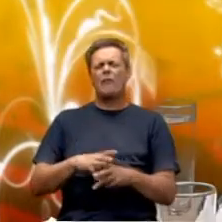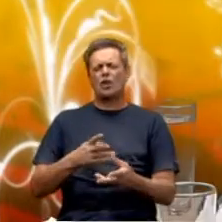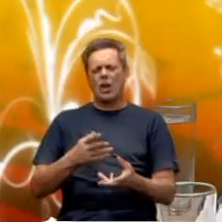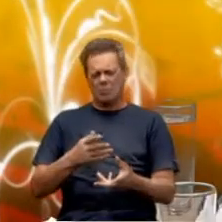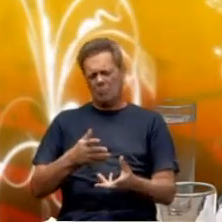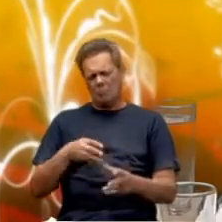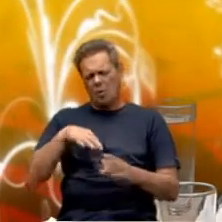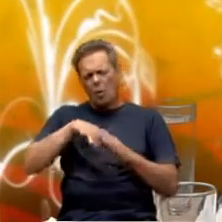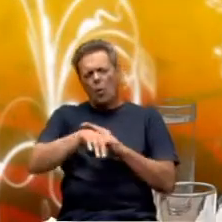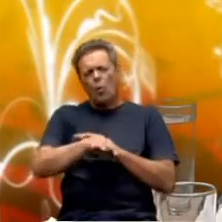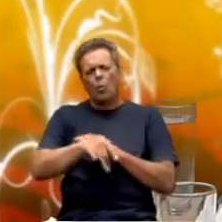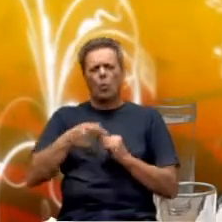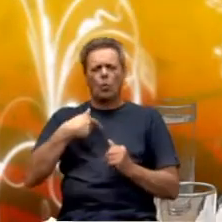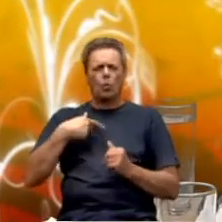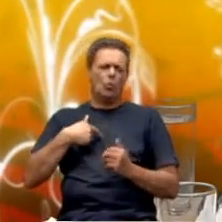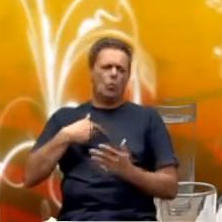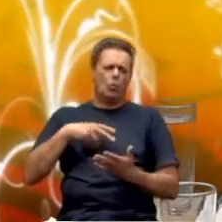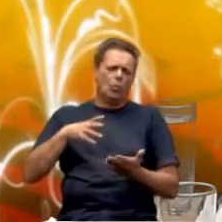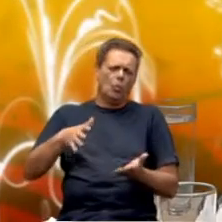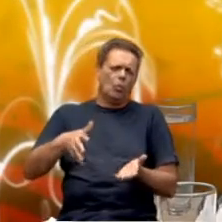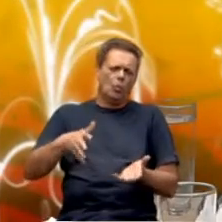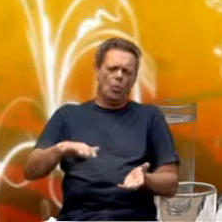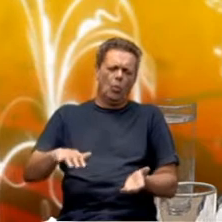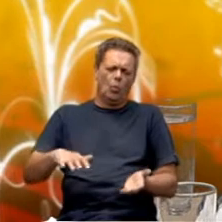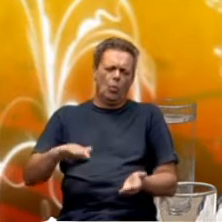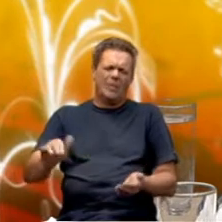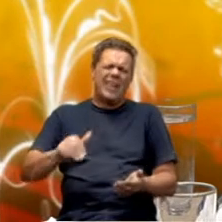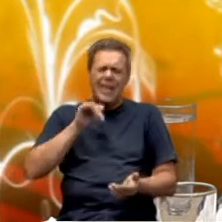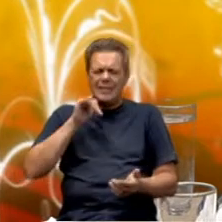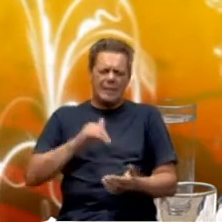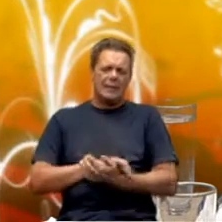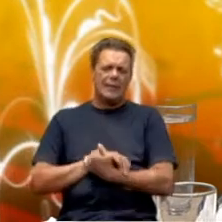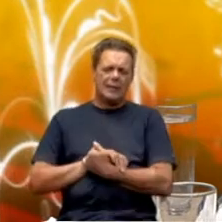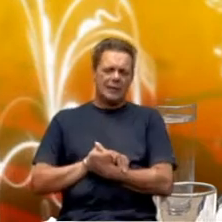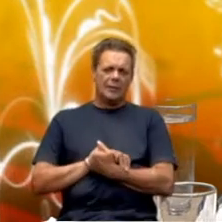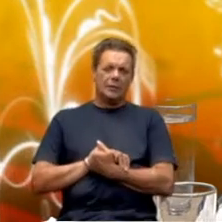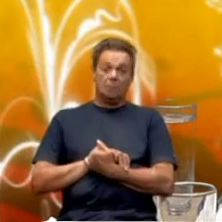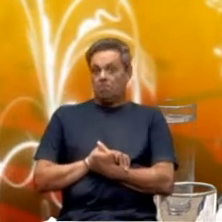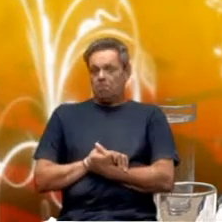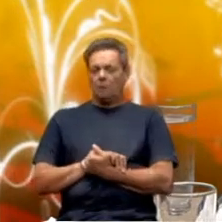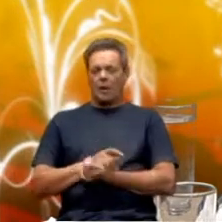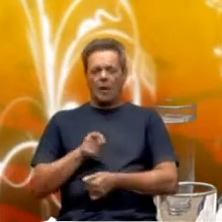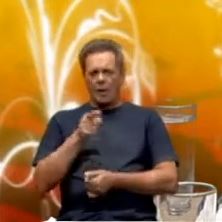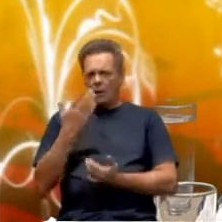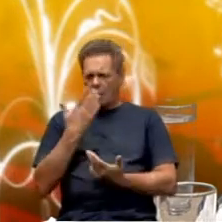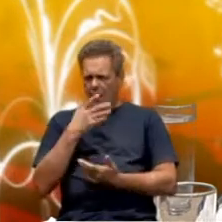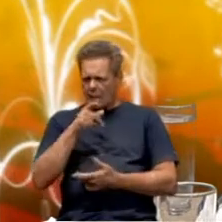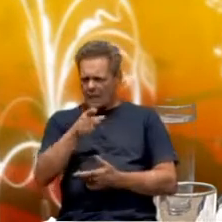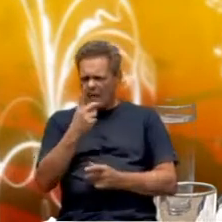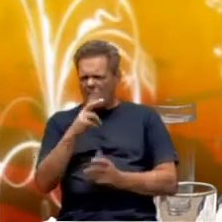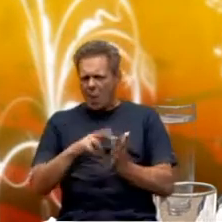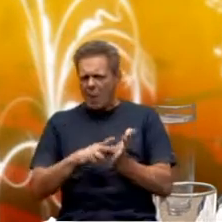Recite mi, Ivona, kad ste vi, znači 15 godina, to je zbilja udar, ogroman udar